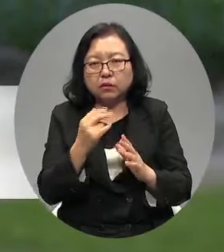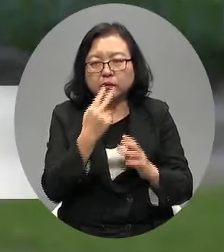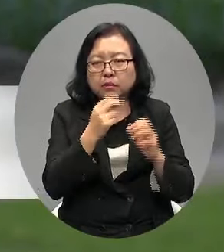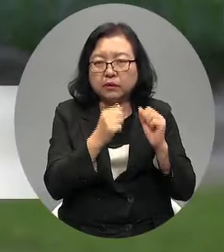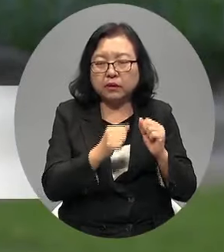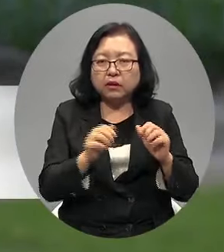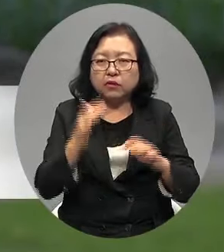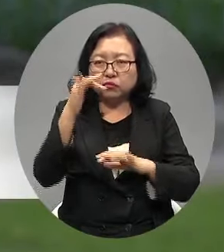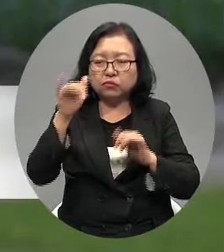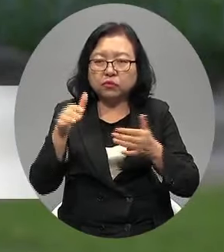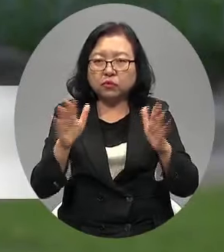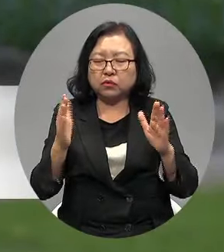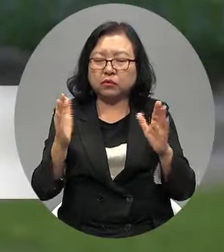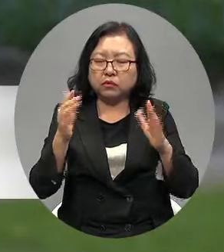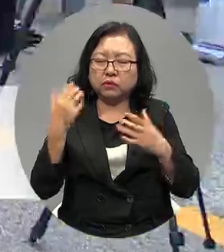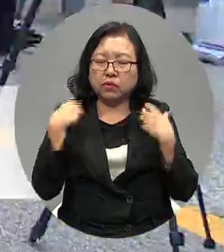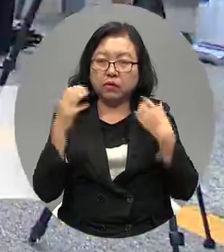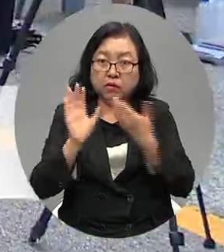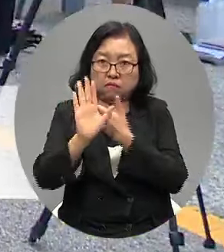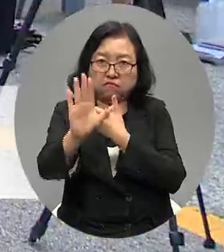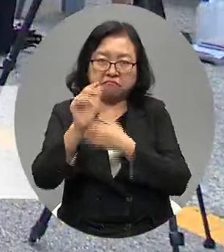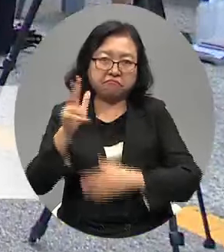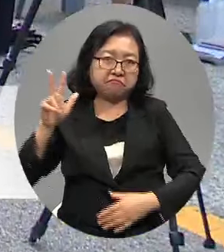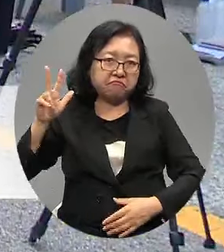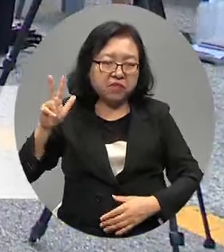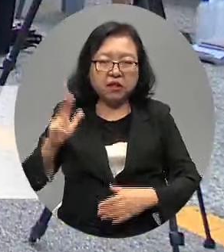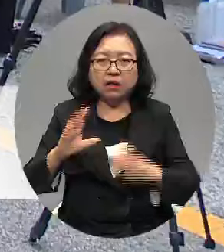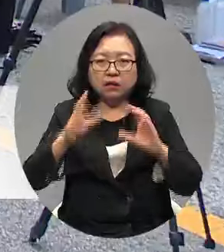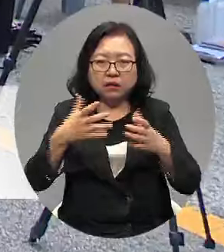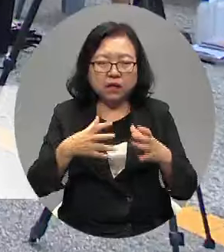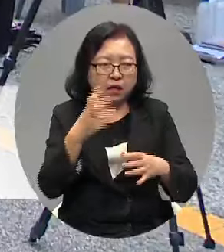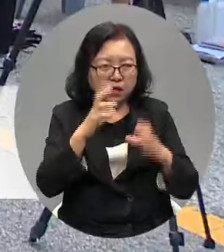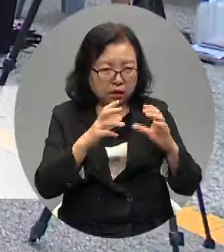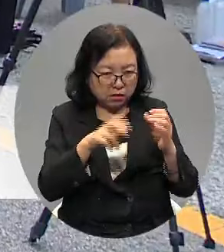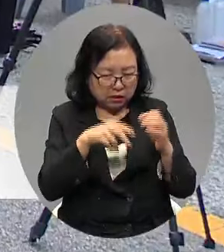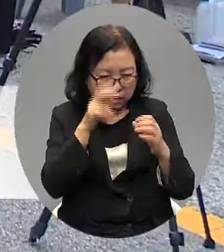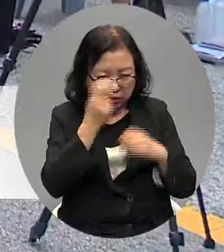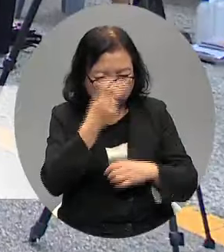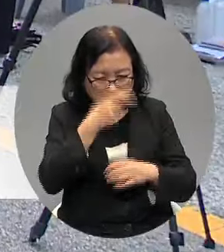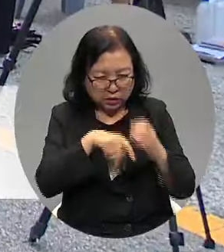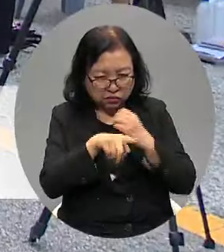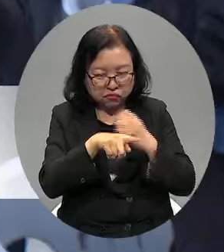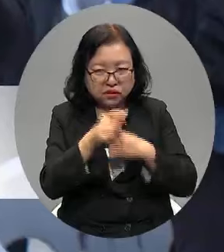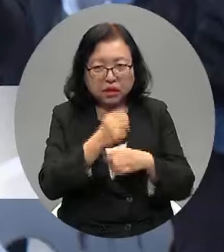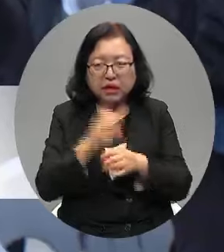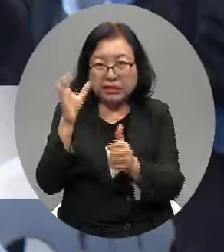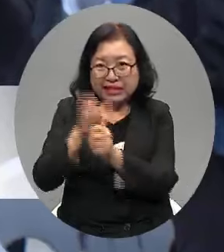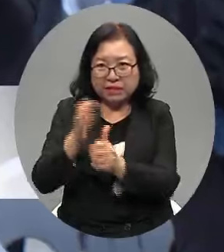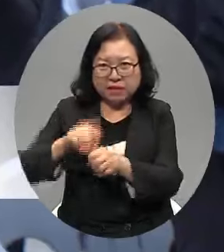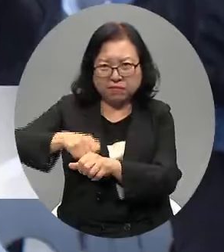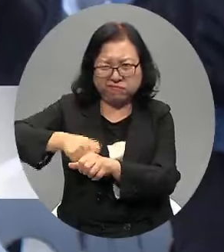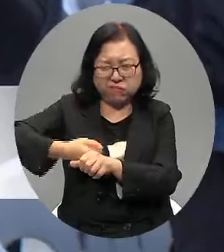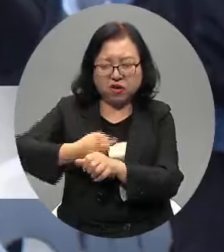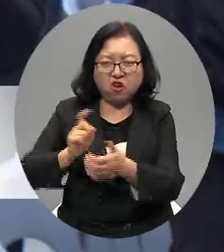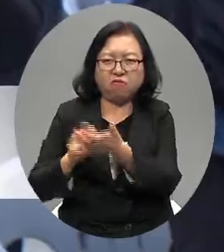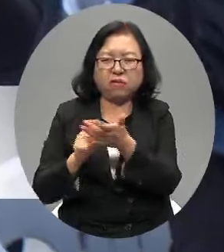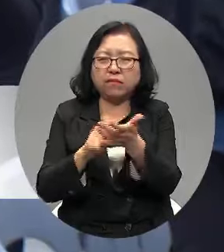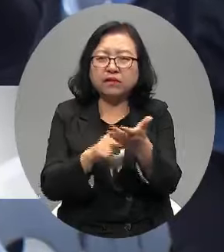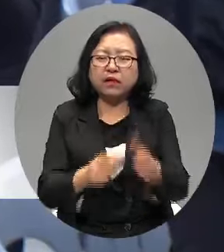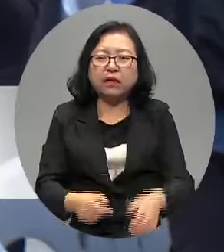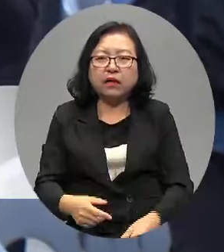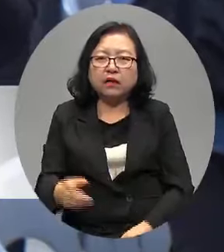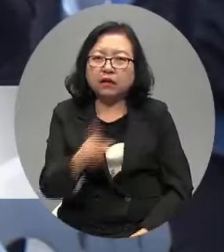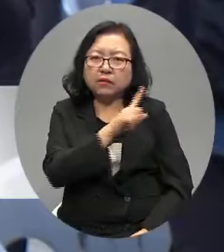열고 국정조사를 통한 진상규명과 책임자 처벌을 촉구했습니다. 협의회는 참사의 최고